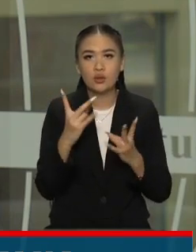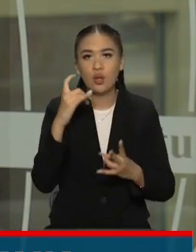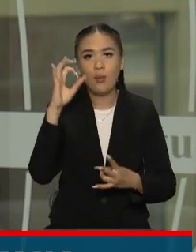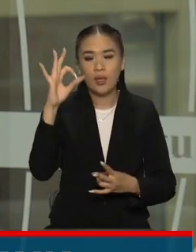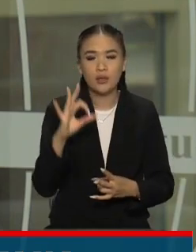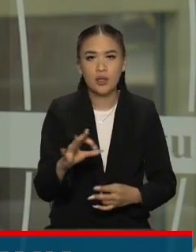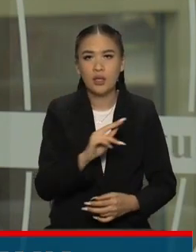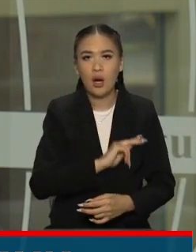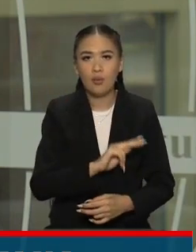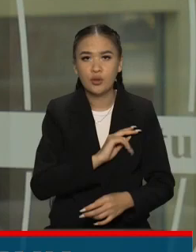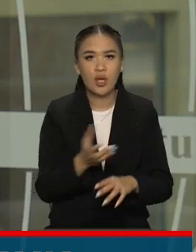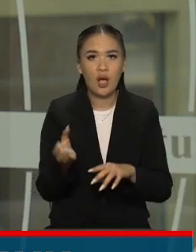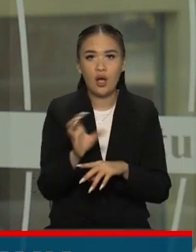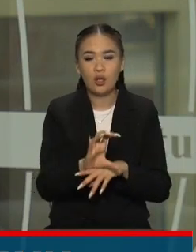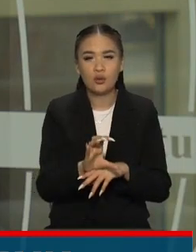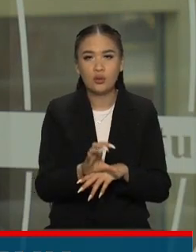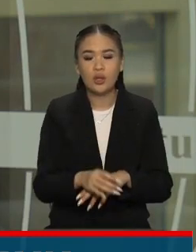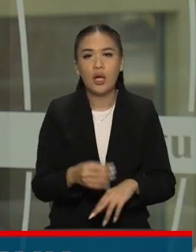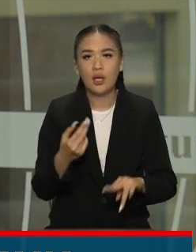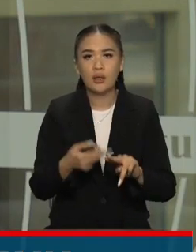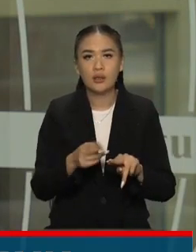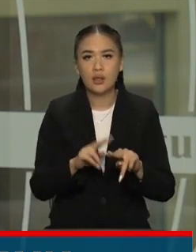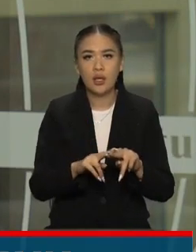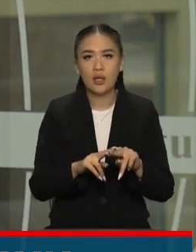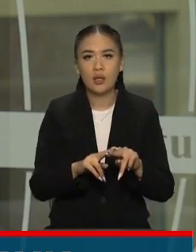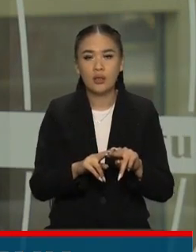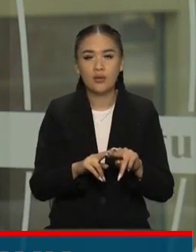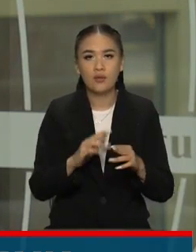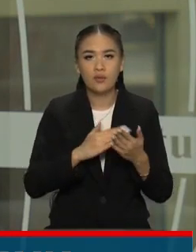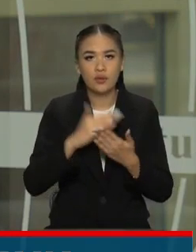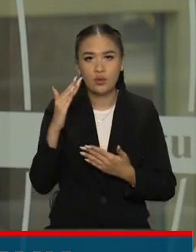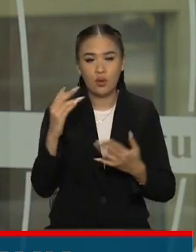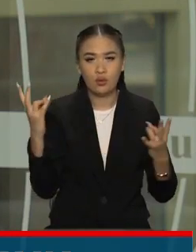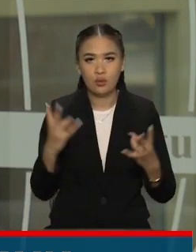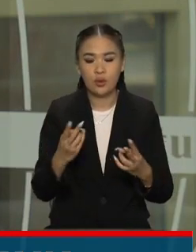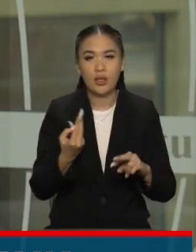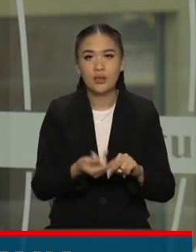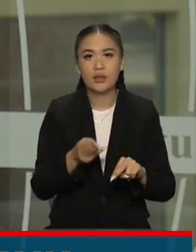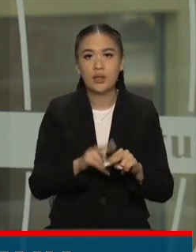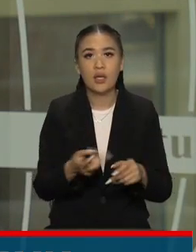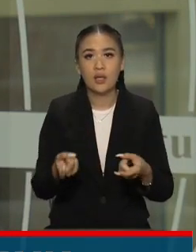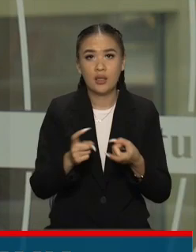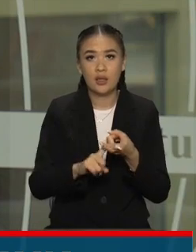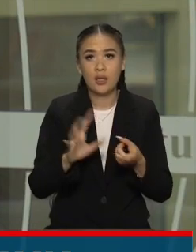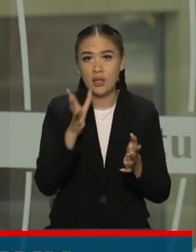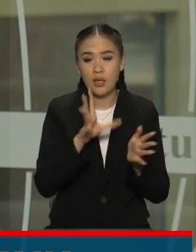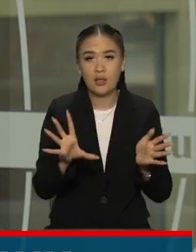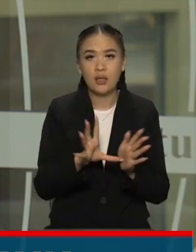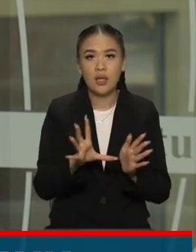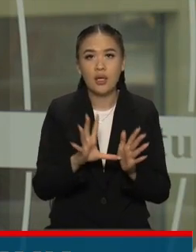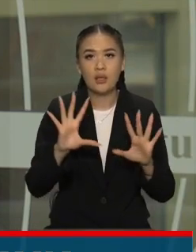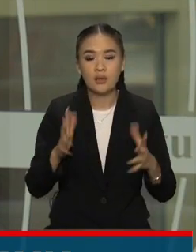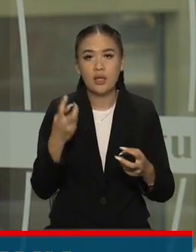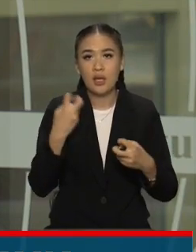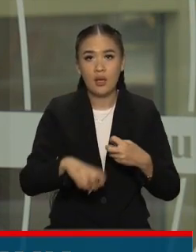100% нагрузке и не должна отказывать. Отказоустойчивость должна быть высокой. В связи с этим, если техника у нас у сельхозника